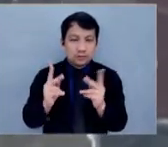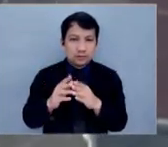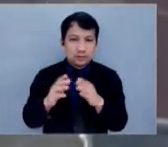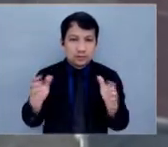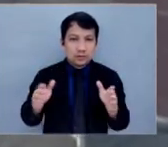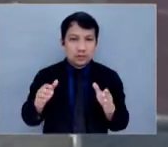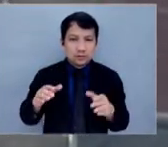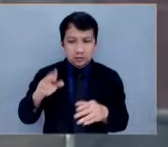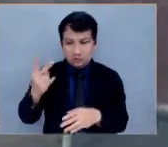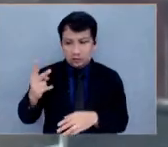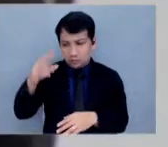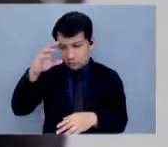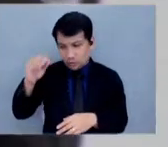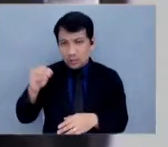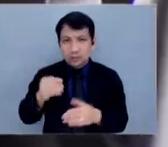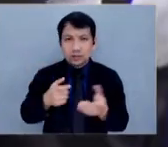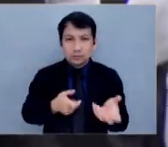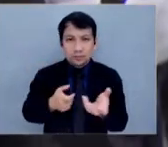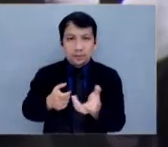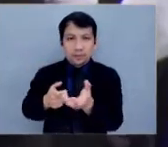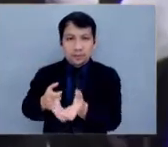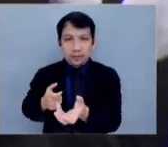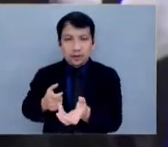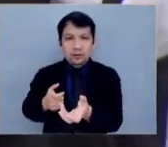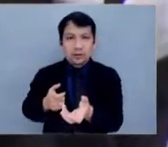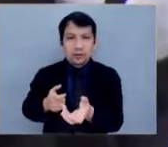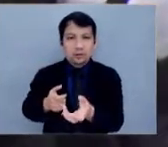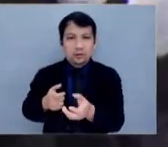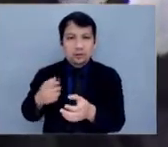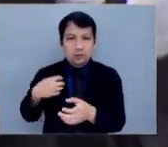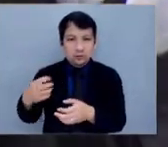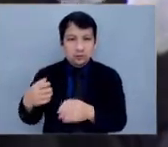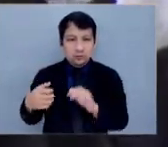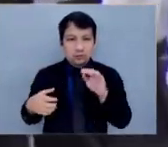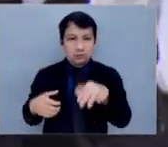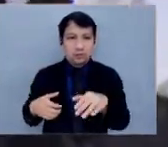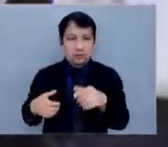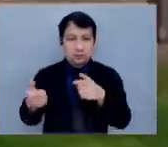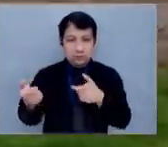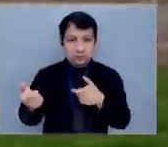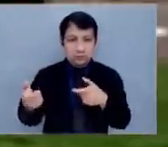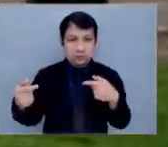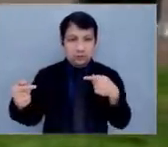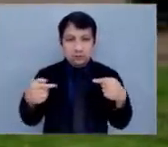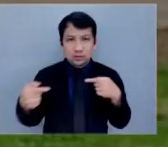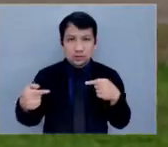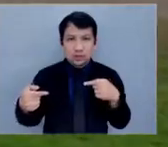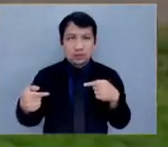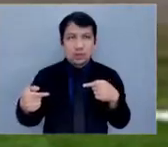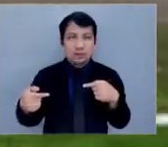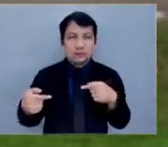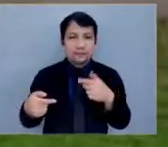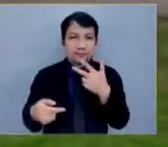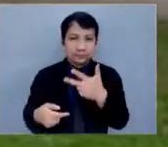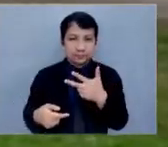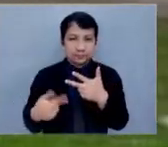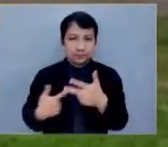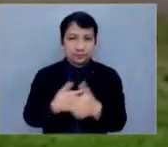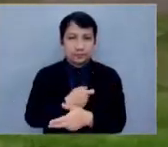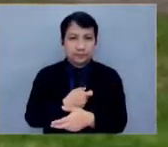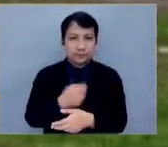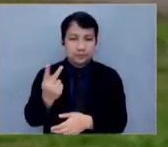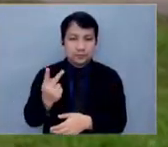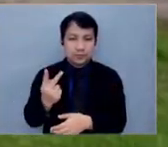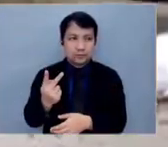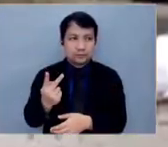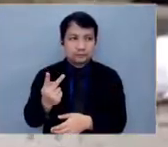dalawang armadong grupo sa lugar, agad na rumisponde ang mga pulis at nakipagbarilan sa mga gunman. Tatlo ang sugatan kabilang dalawang salarin na nabaril